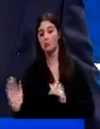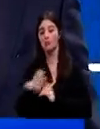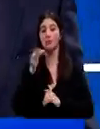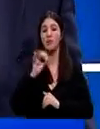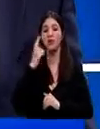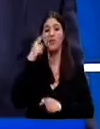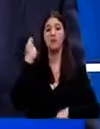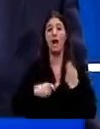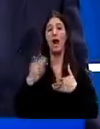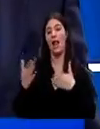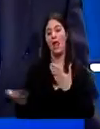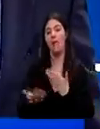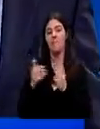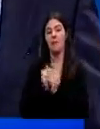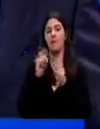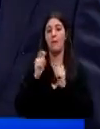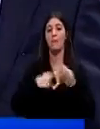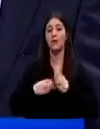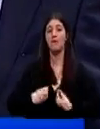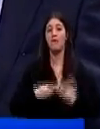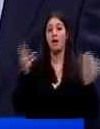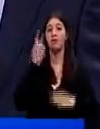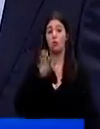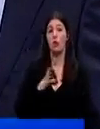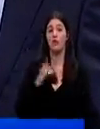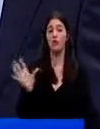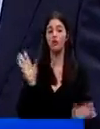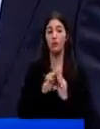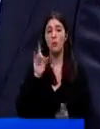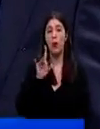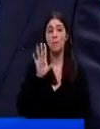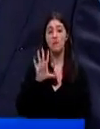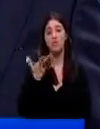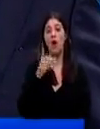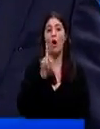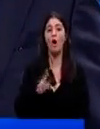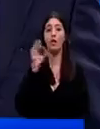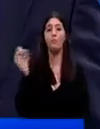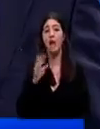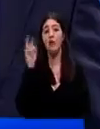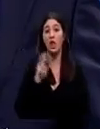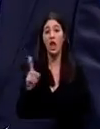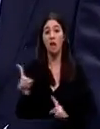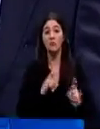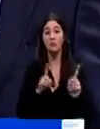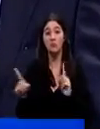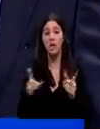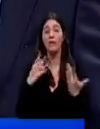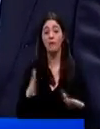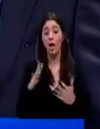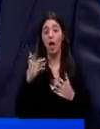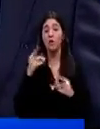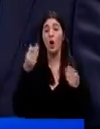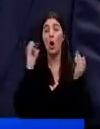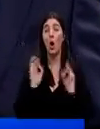kamu bankaları eliyle piyasaya verdiği dolarlar vardır. Toplamı 15 ila 17 milyar dolar civarındadır ve önemli